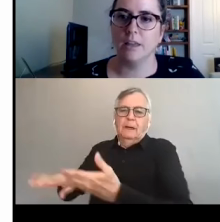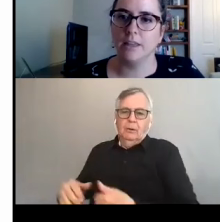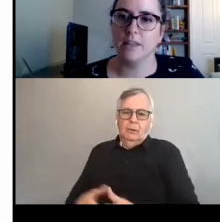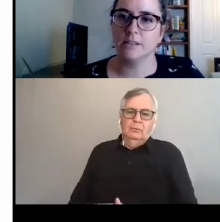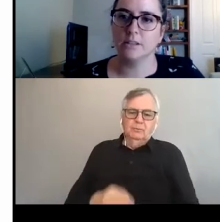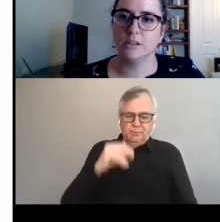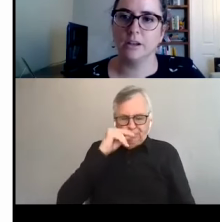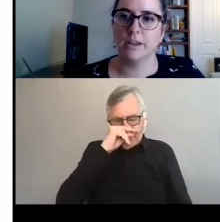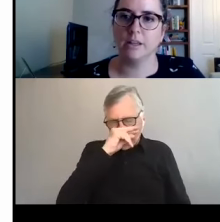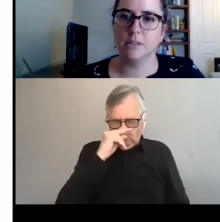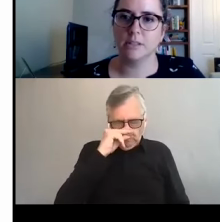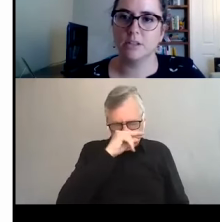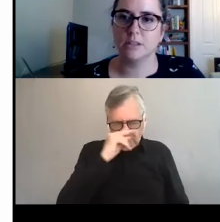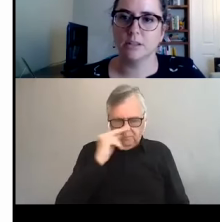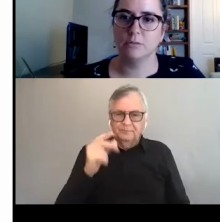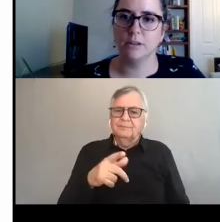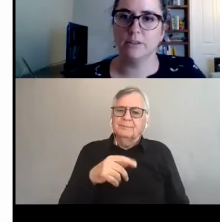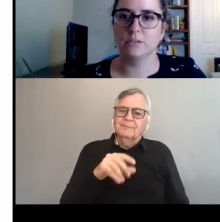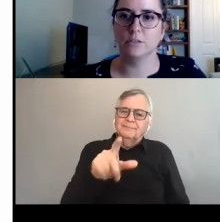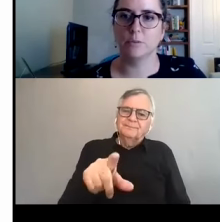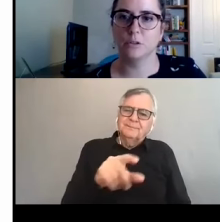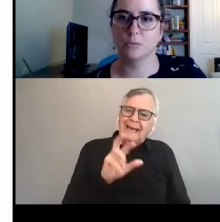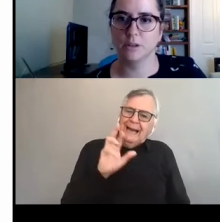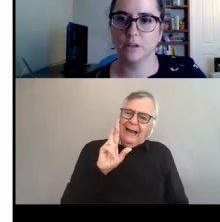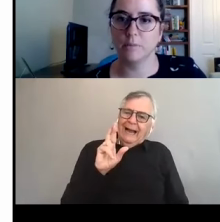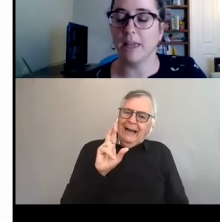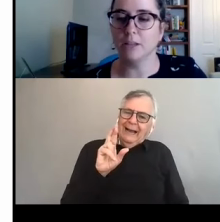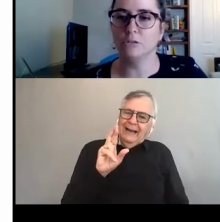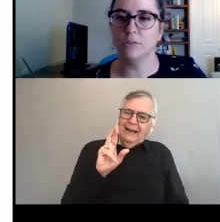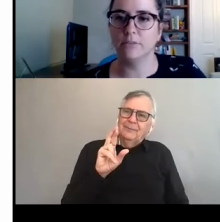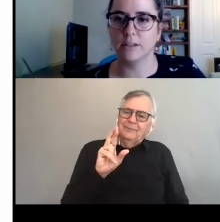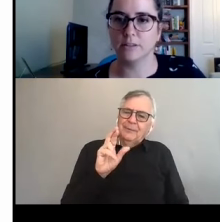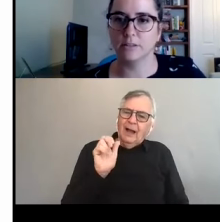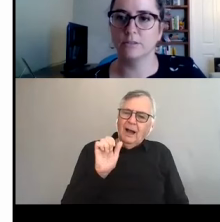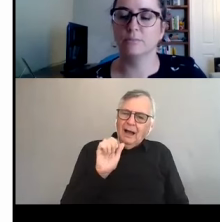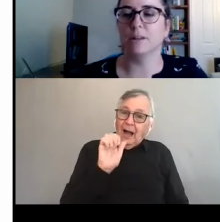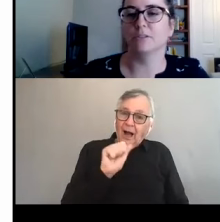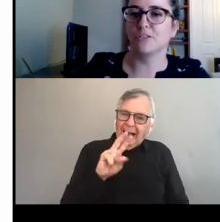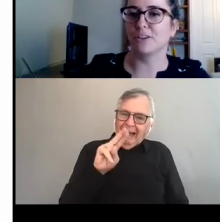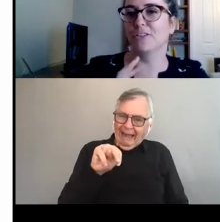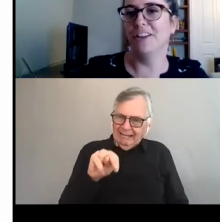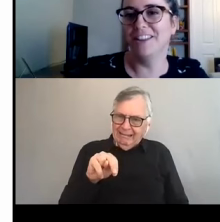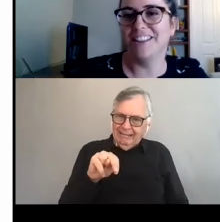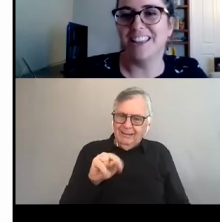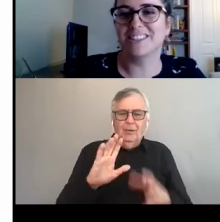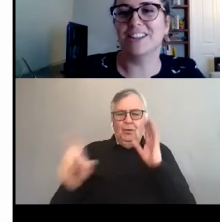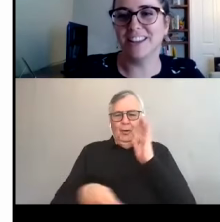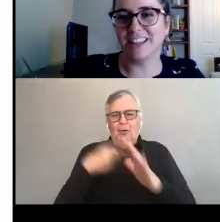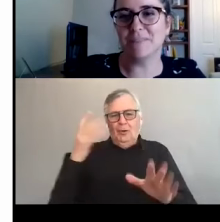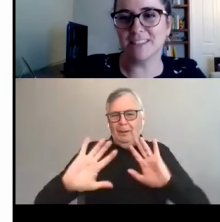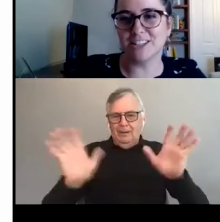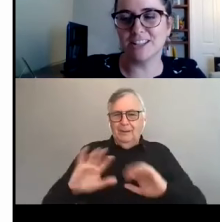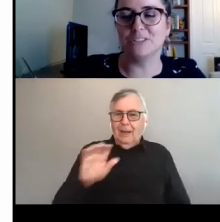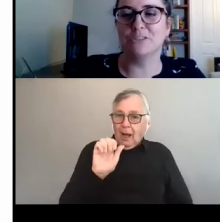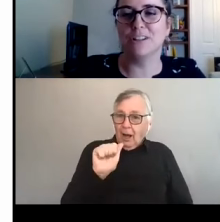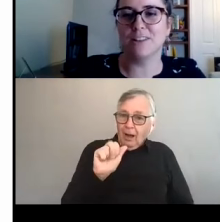Merci. Et est-ce que l'ARN messager serait une nouvelle façon de produire, est une nouvelle façon, pardon, je vais est-ce que